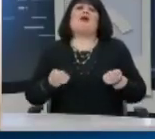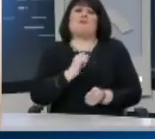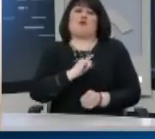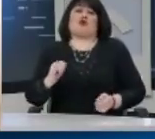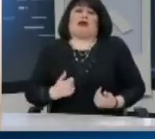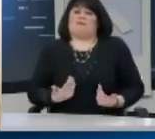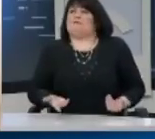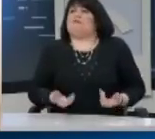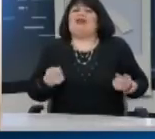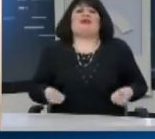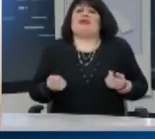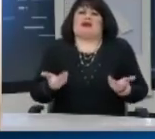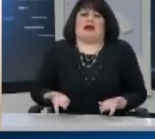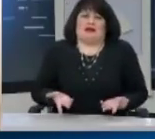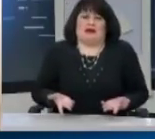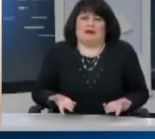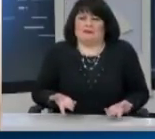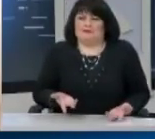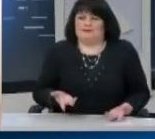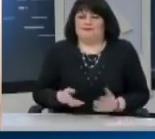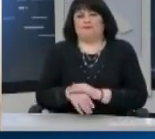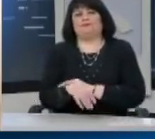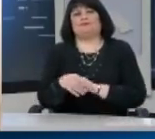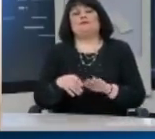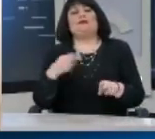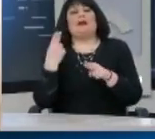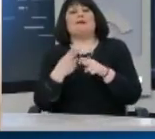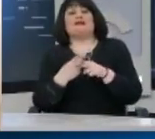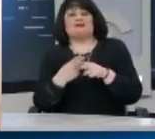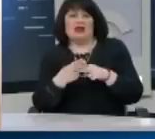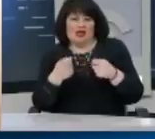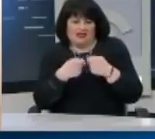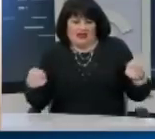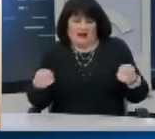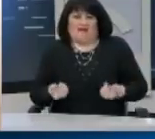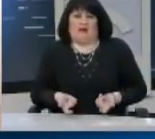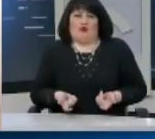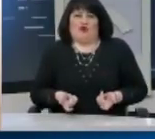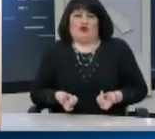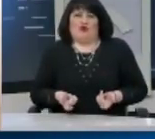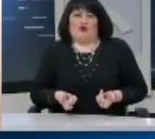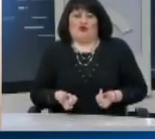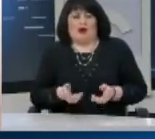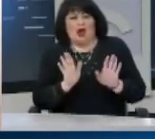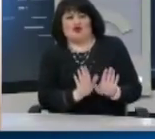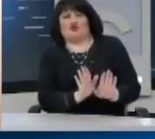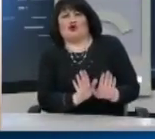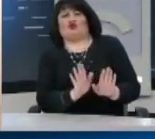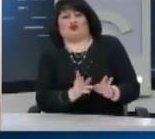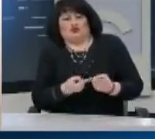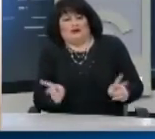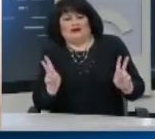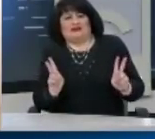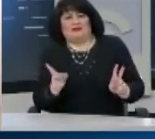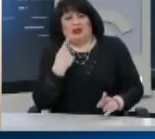έγινε δυνατό να κατοχυρωθεί επί της ουσίας και να εφαρμοστεί και αυτό έγινε ανεκτό και